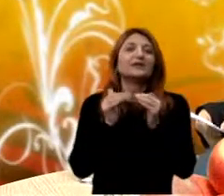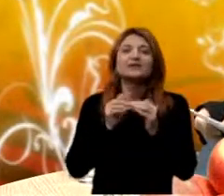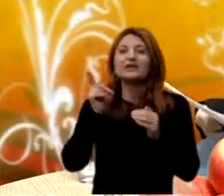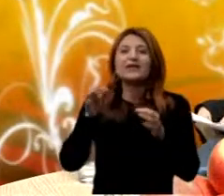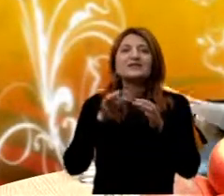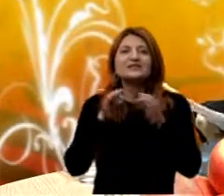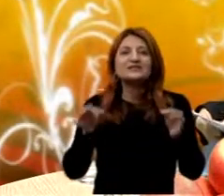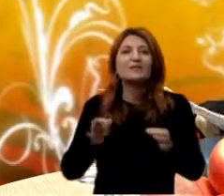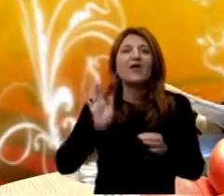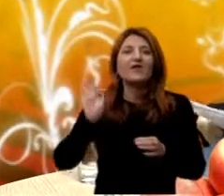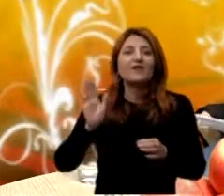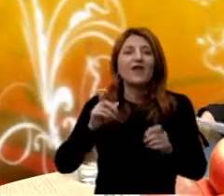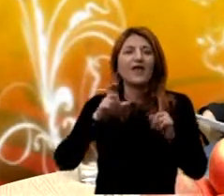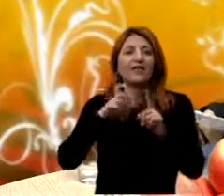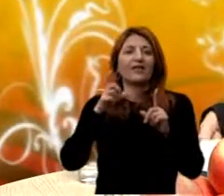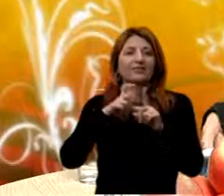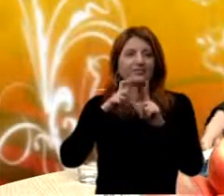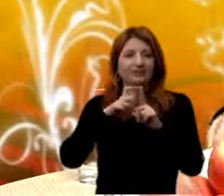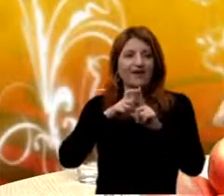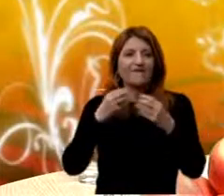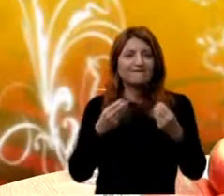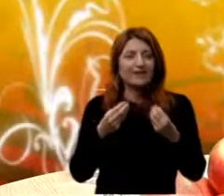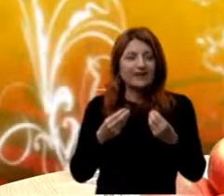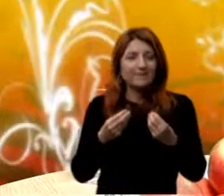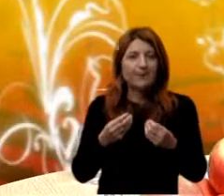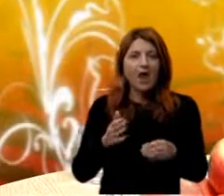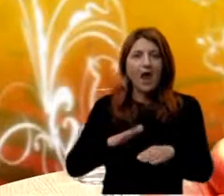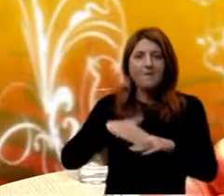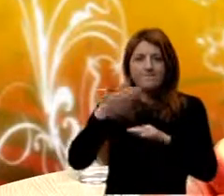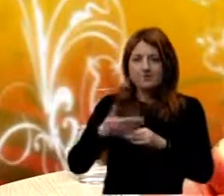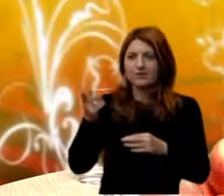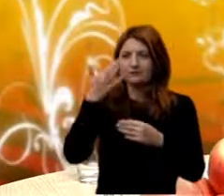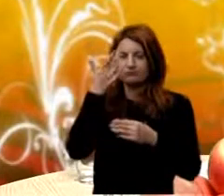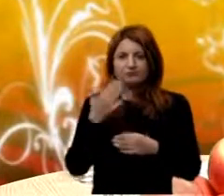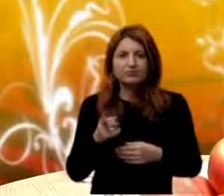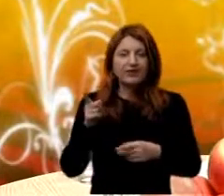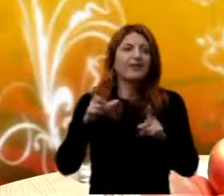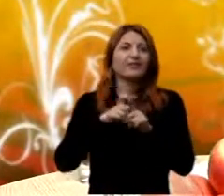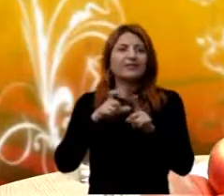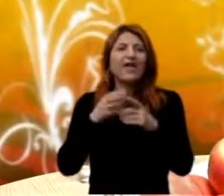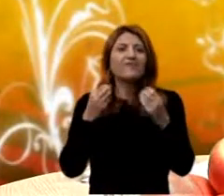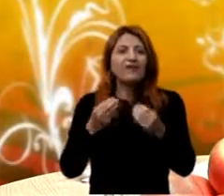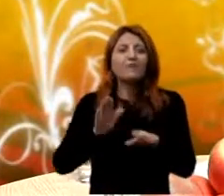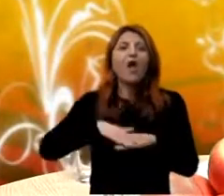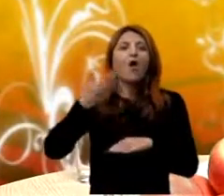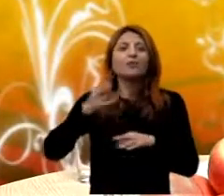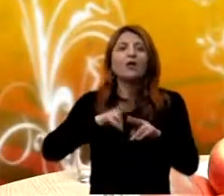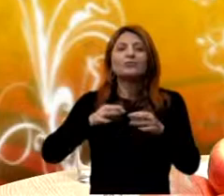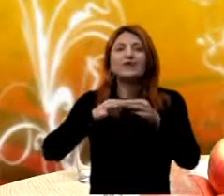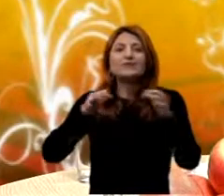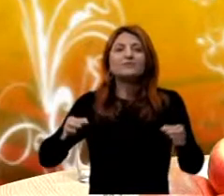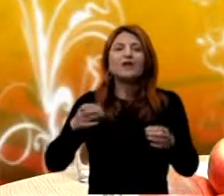izmjeri status vašeg D vitamina, a kasnije kad se obračuna taj D vitamin, onda će vam se izmjeriti i